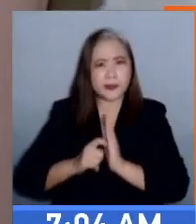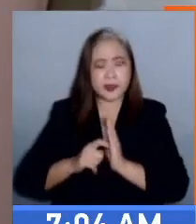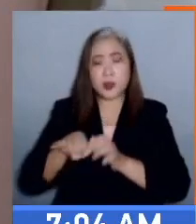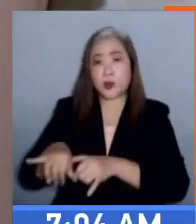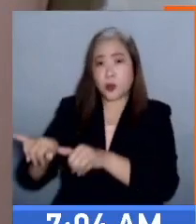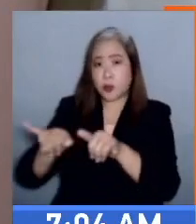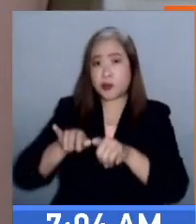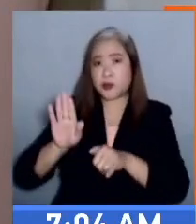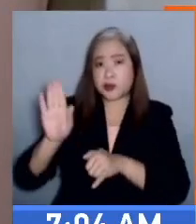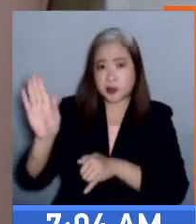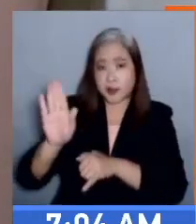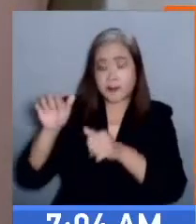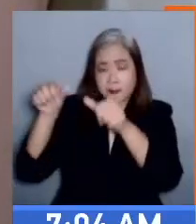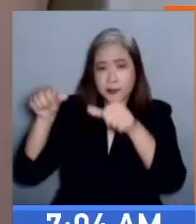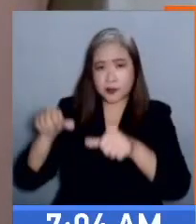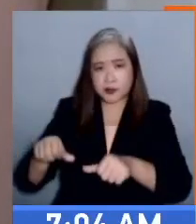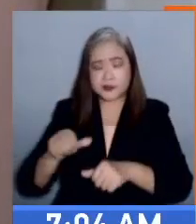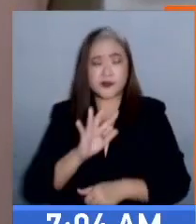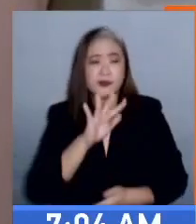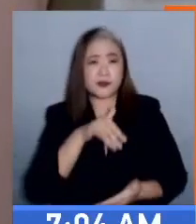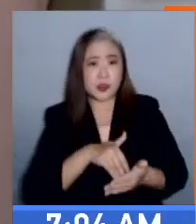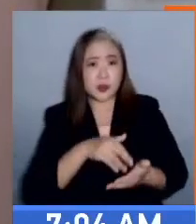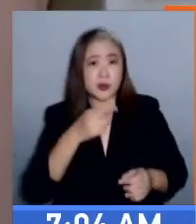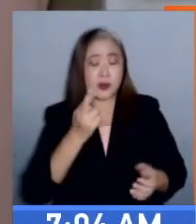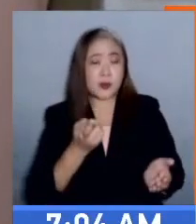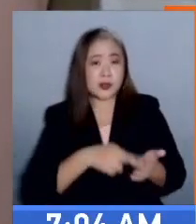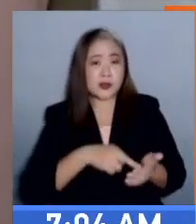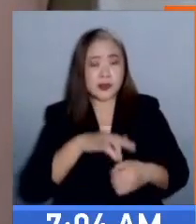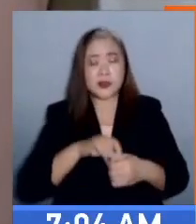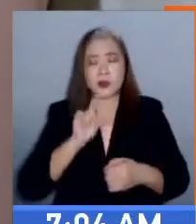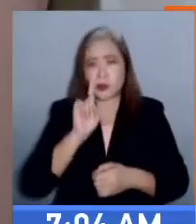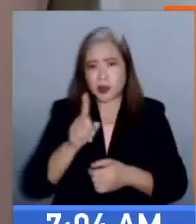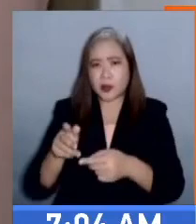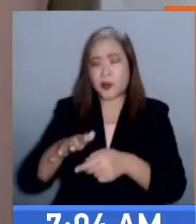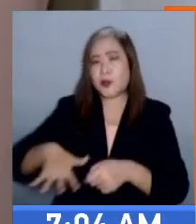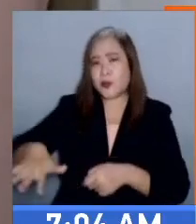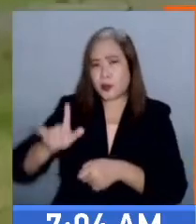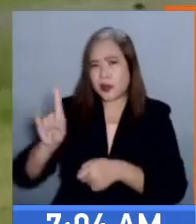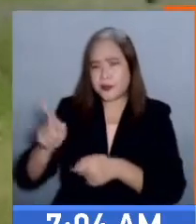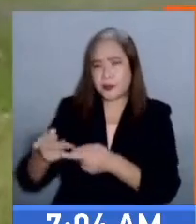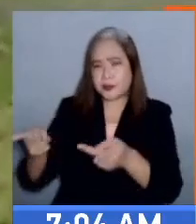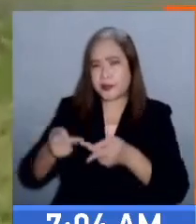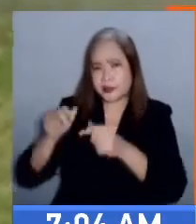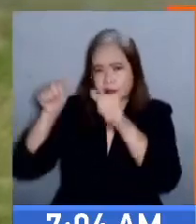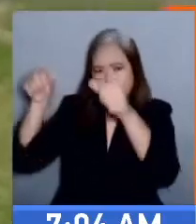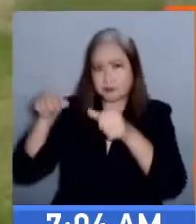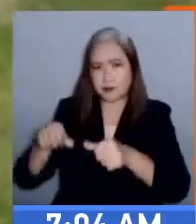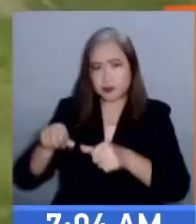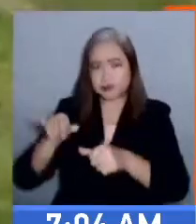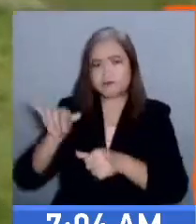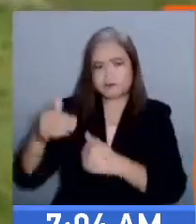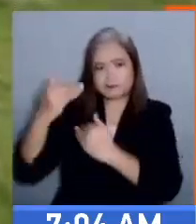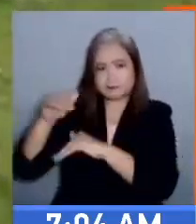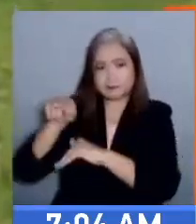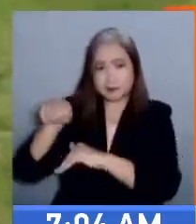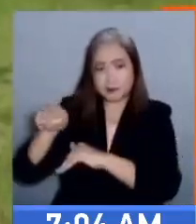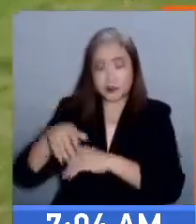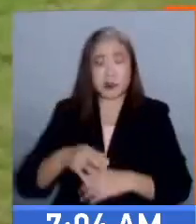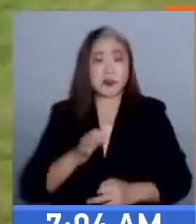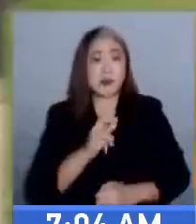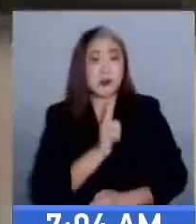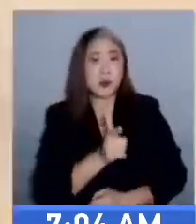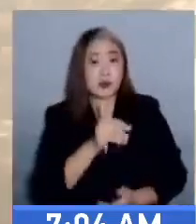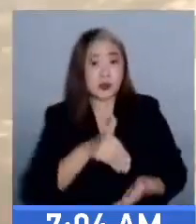registered voters na usa ka common poster area ang lugar. So kung 20,000, upat ka common poster